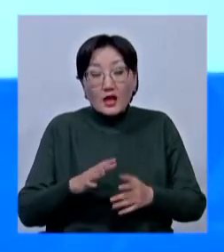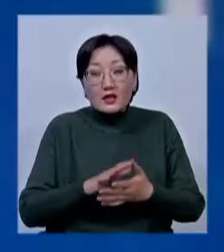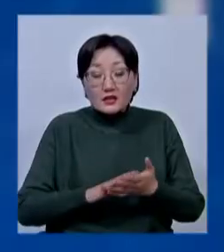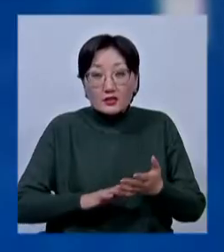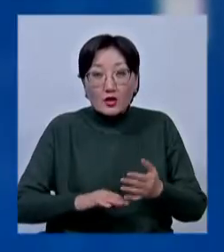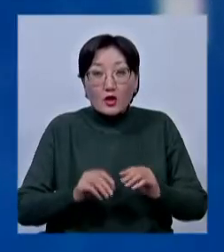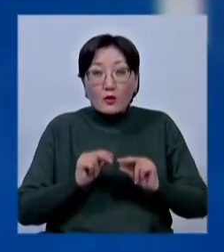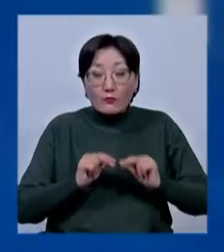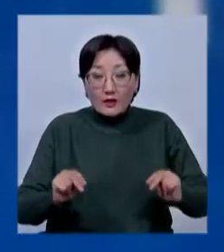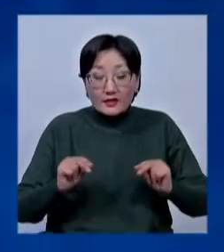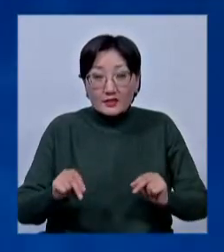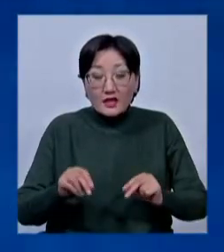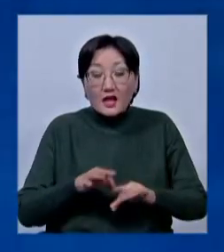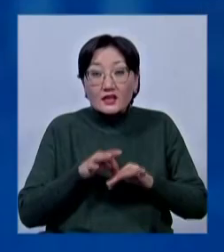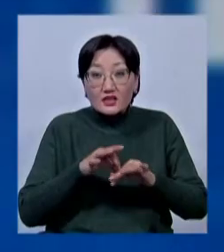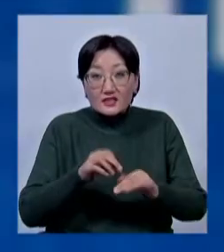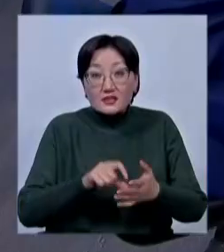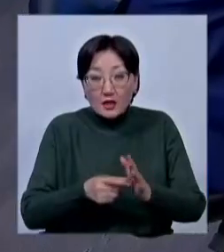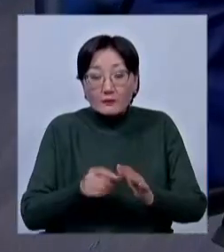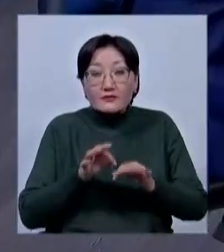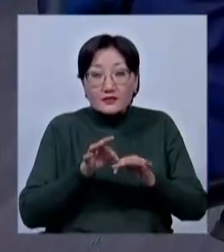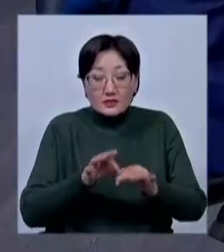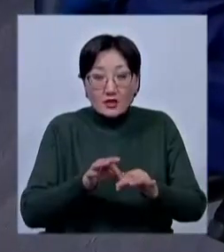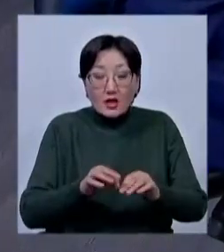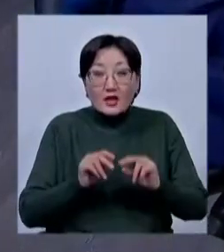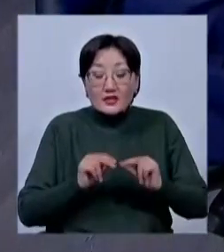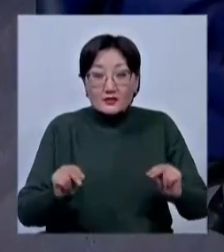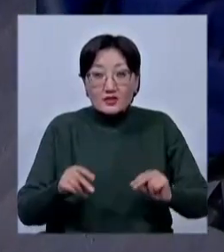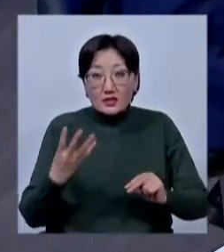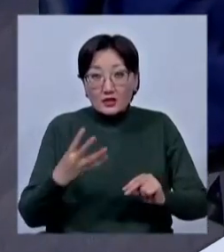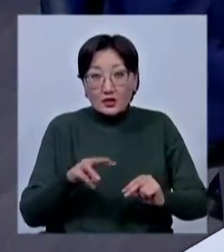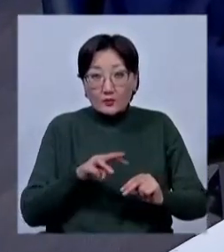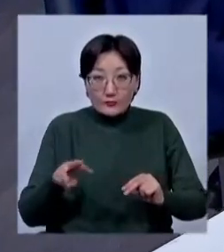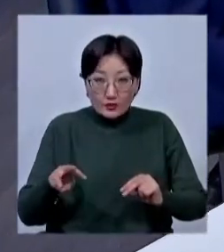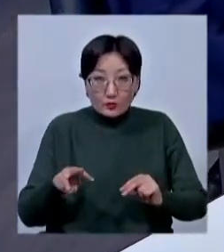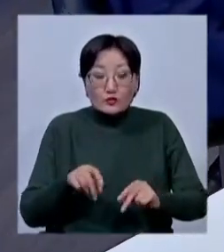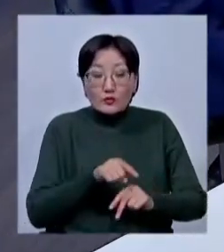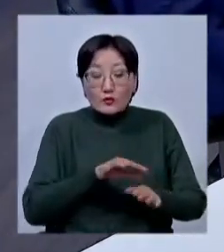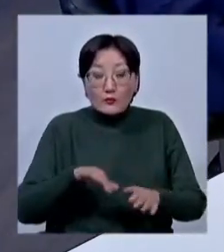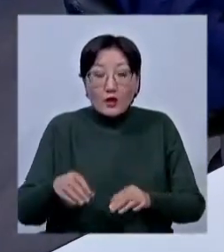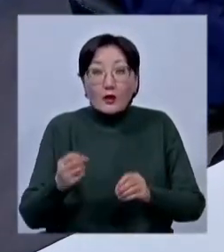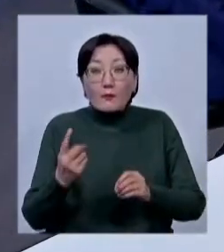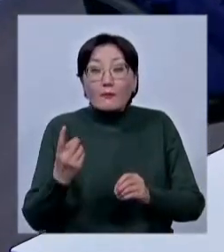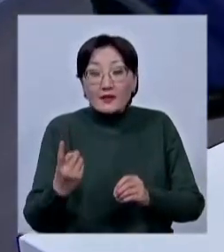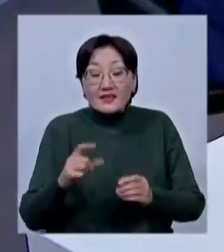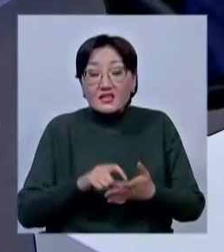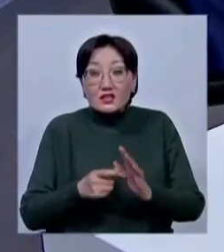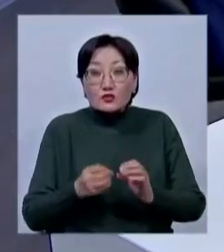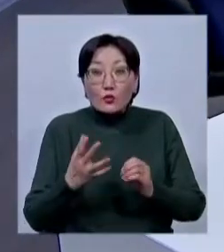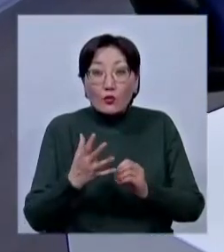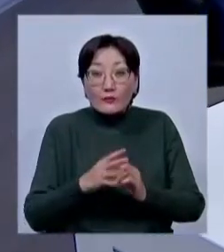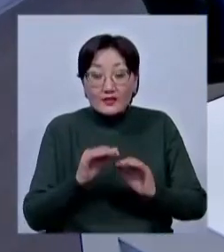оны мұғалімі ары қарай класына алып кетеді. Сабақ 40 минут, бір сыныпта 15 баладан артық отыруға